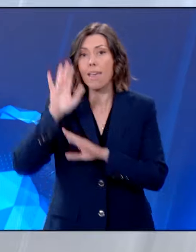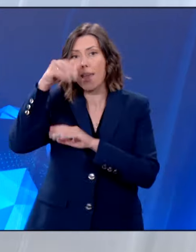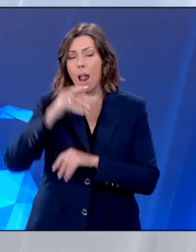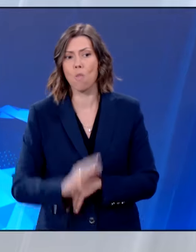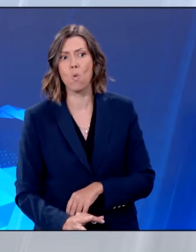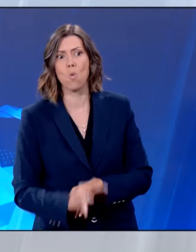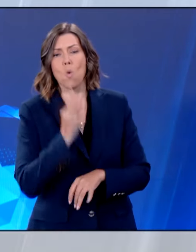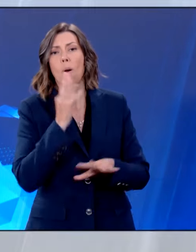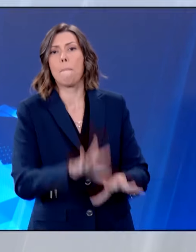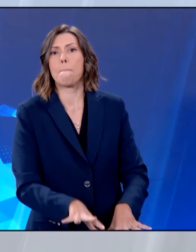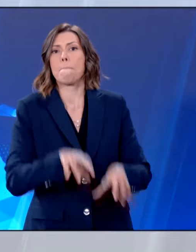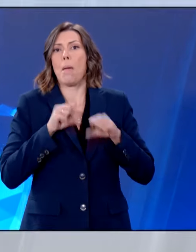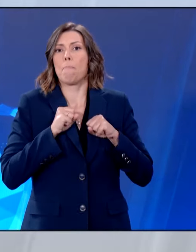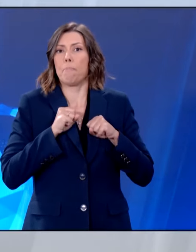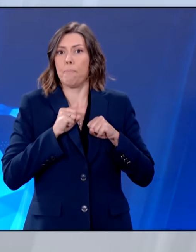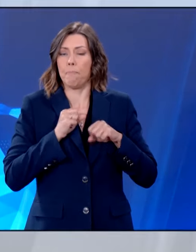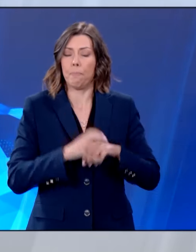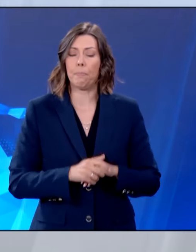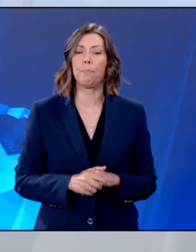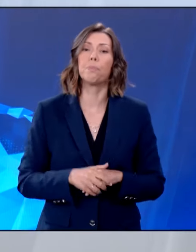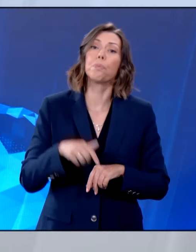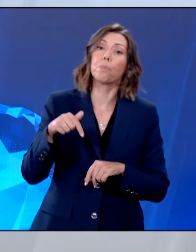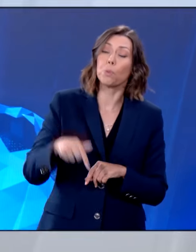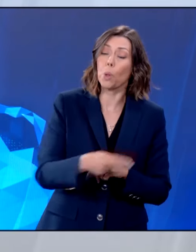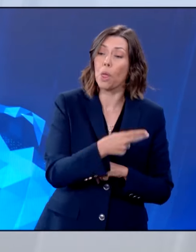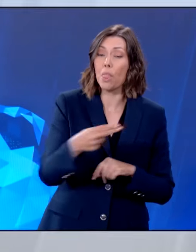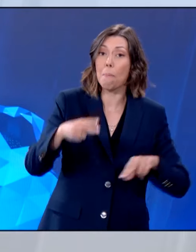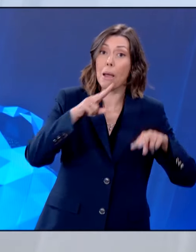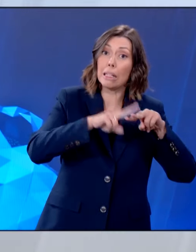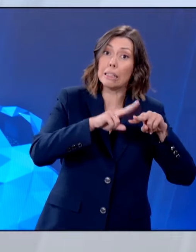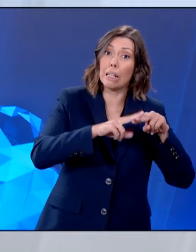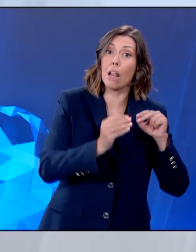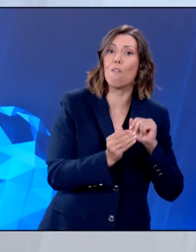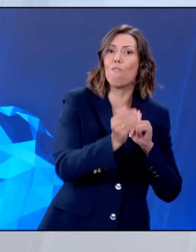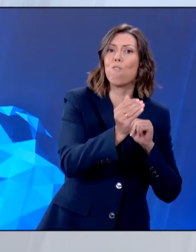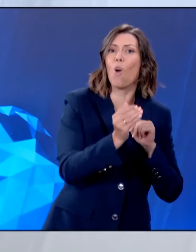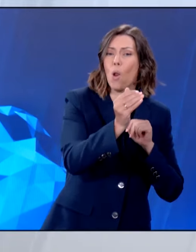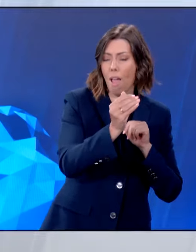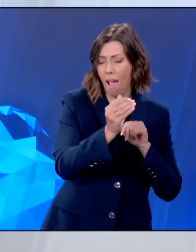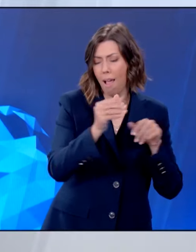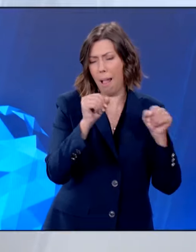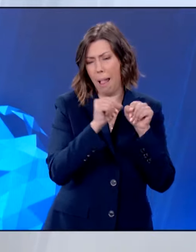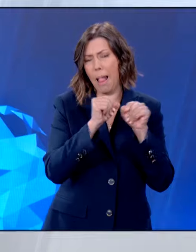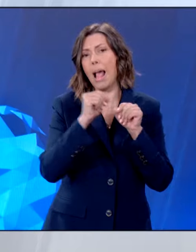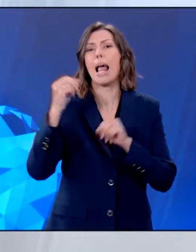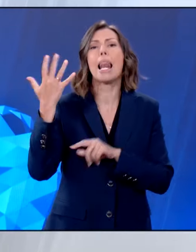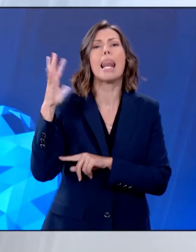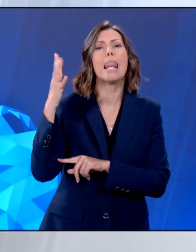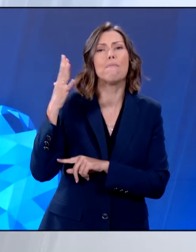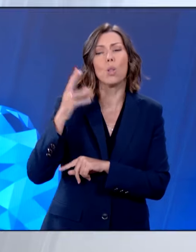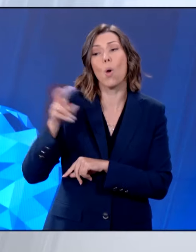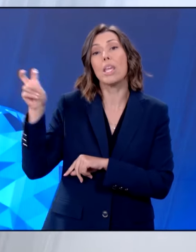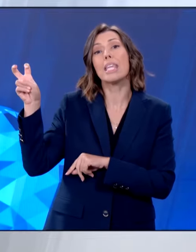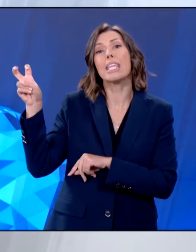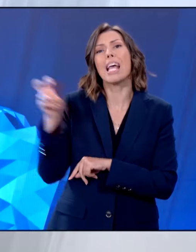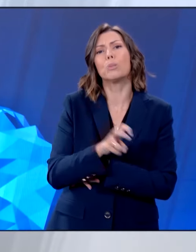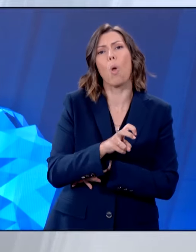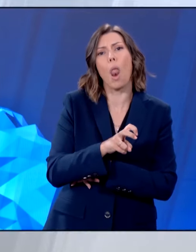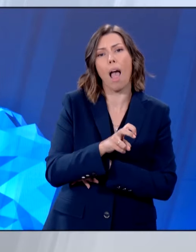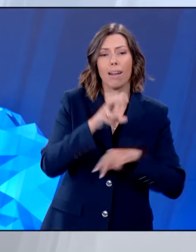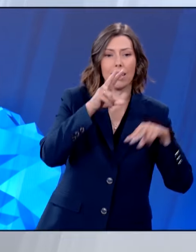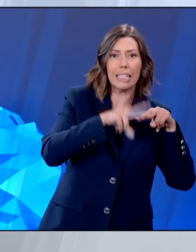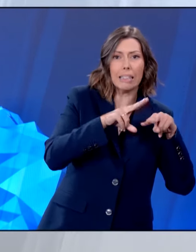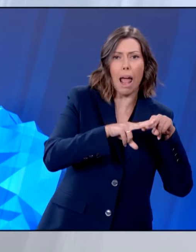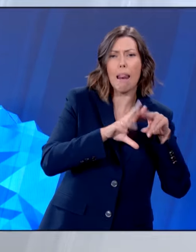ίδια ώρα ανοιχτό παραμένει και το μέτωπο του Ισραήλ στα βόρεια σύνορα με τον Λίβανο, με την Χεσμπολά και τον Ισραηλινό στρατό να